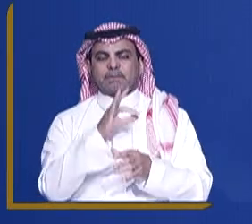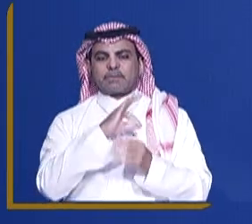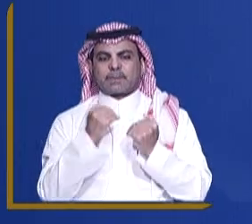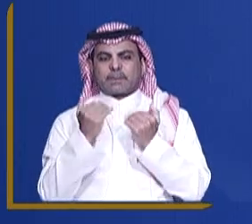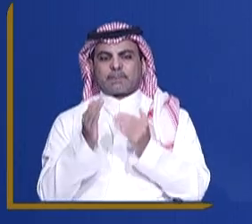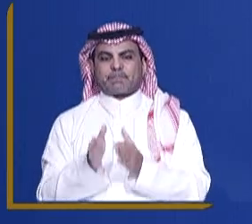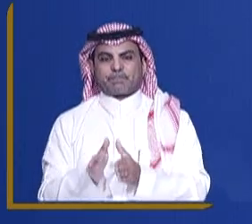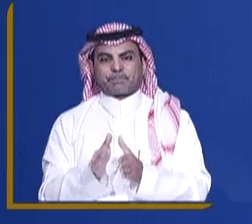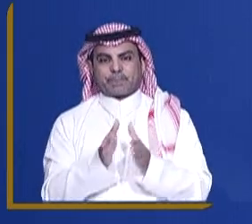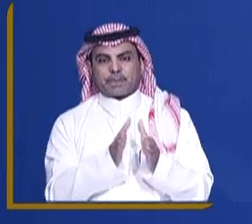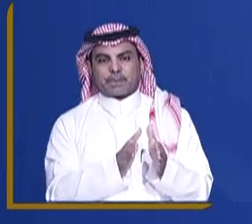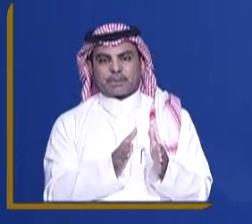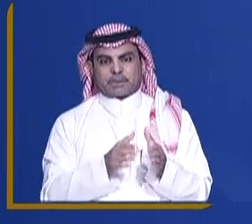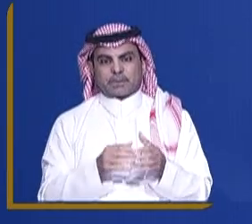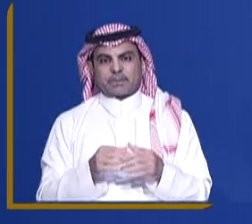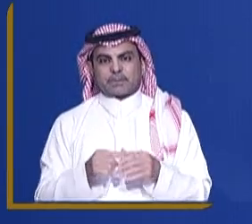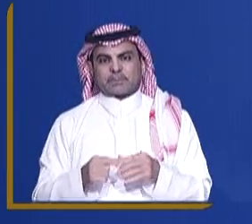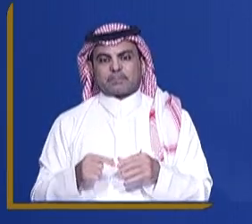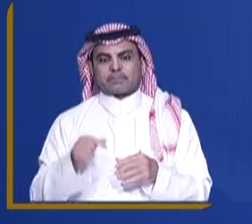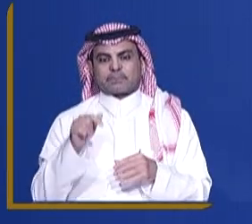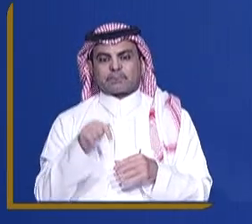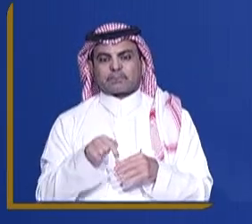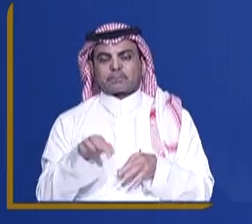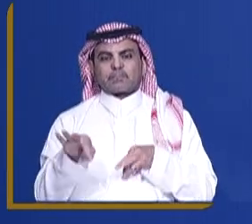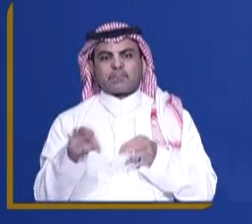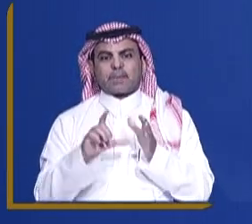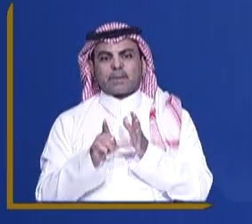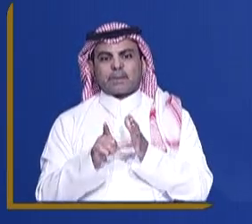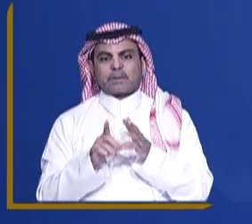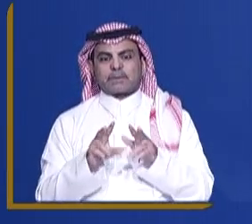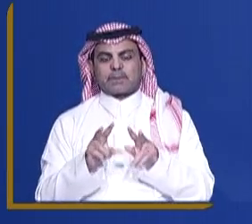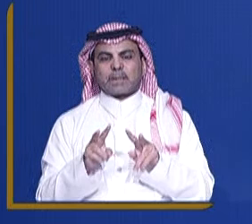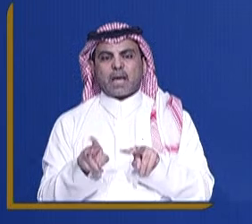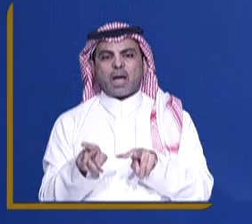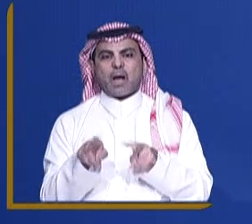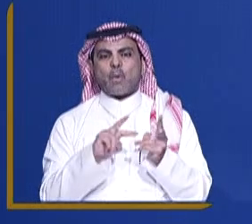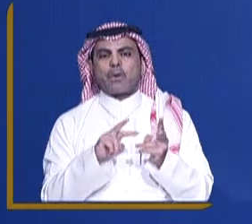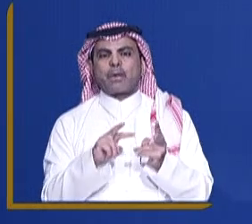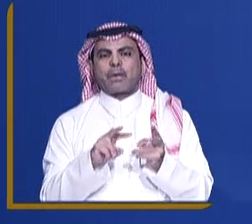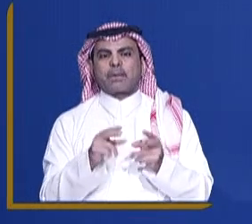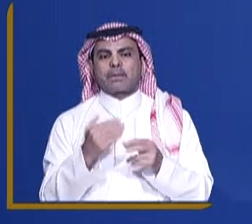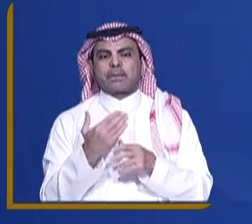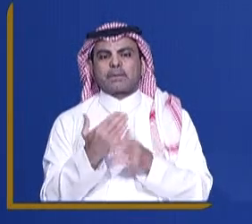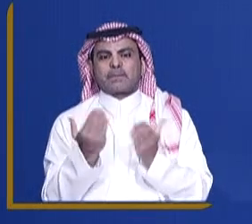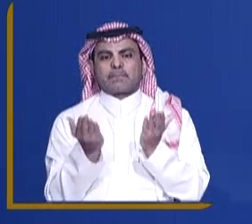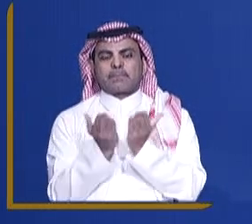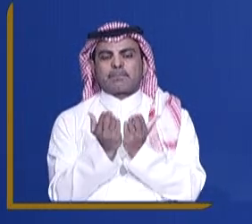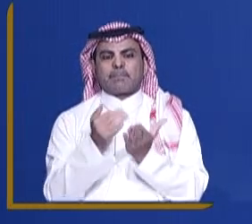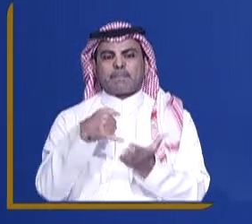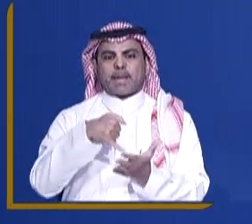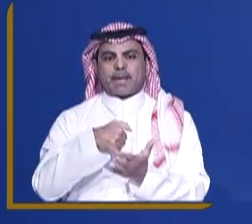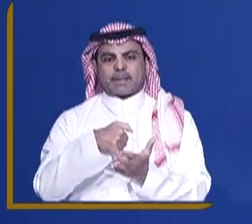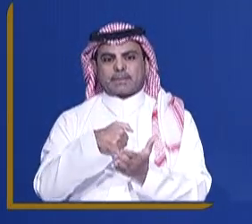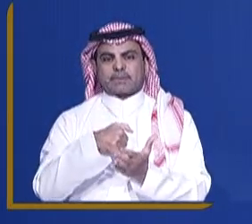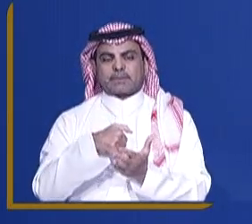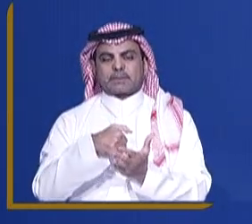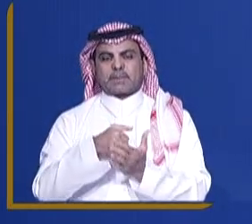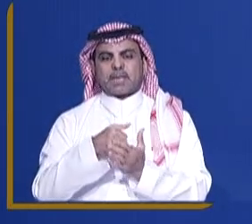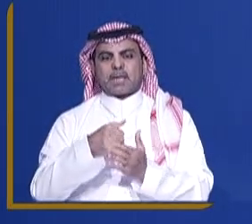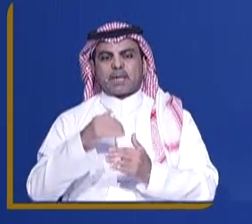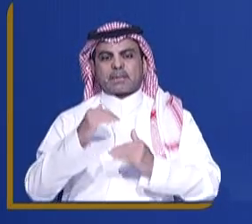طبعا من ضمن استراتيجية تحول الوزارة الآن تعزيز دور المعهد المهني لتطوير